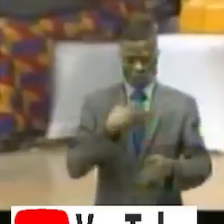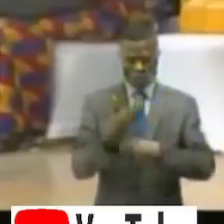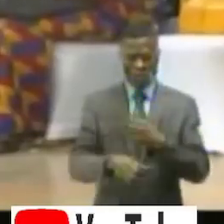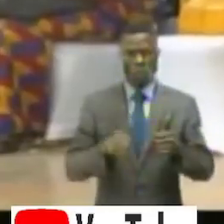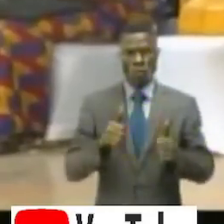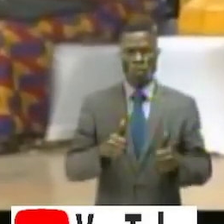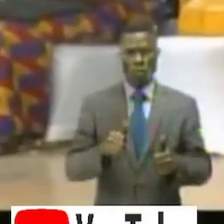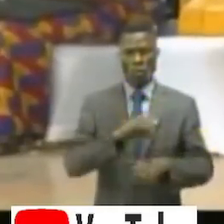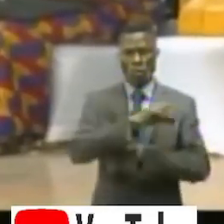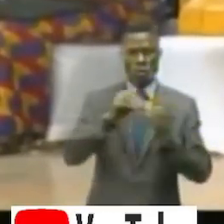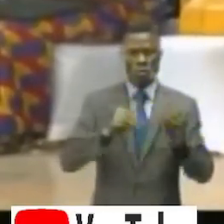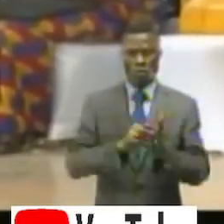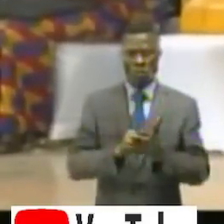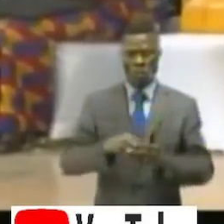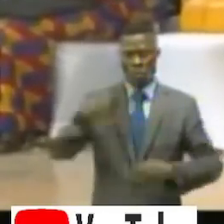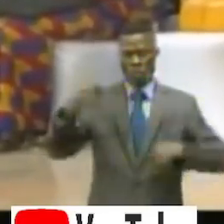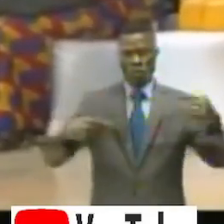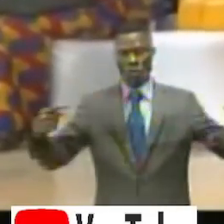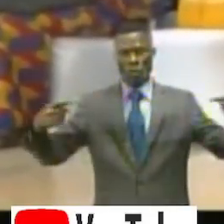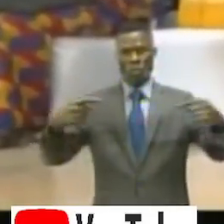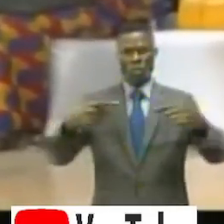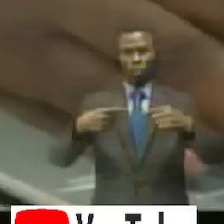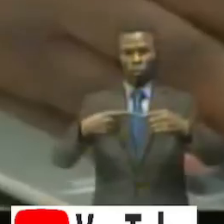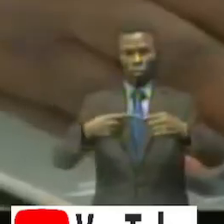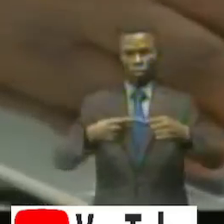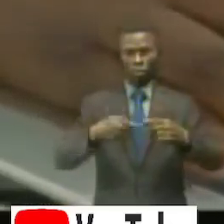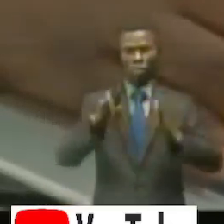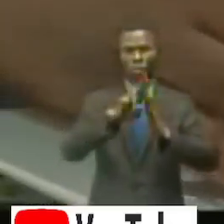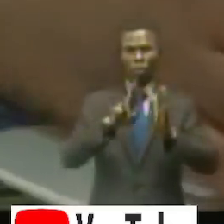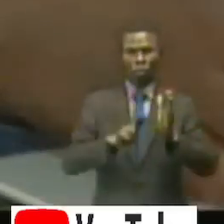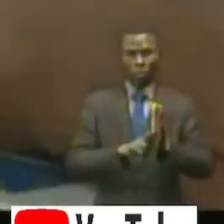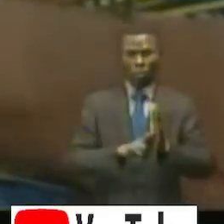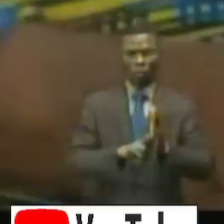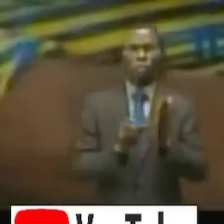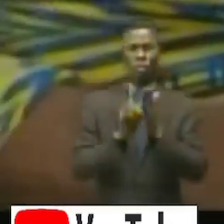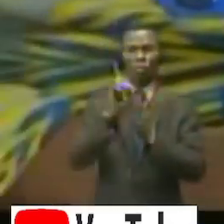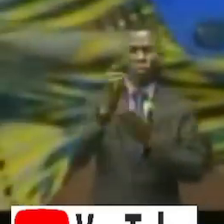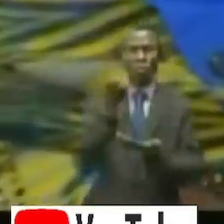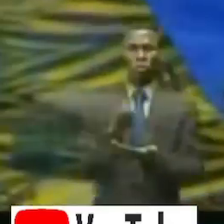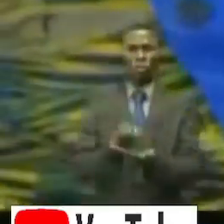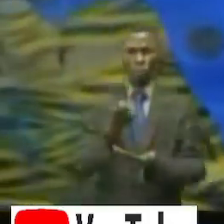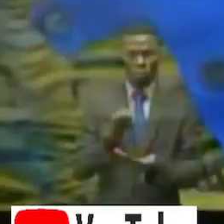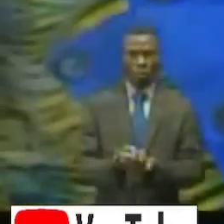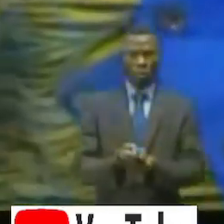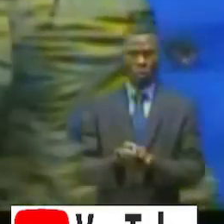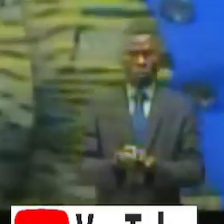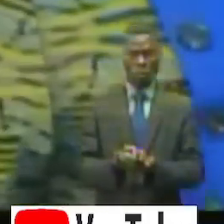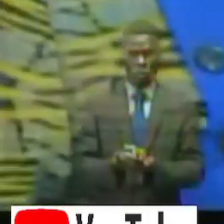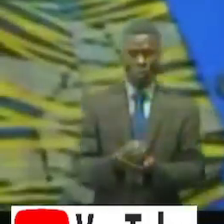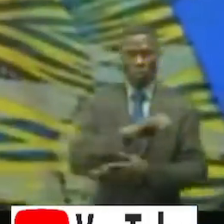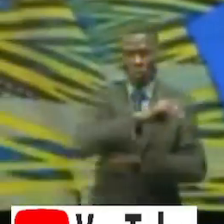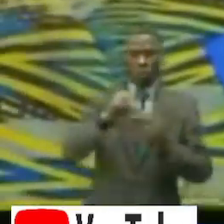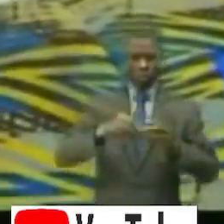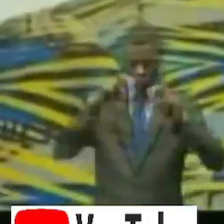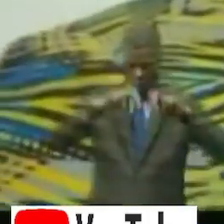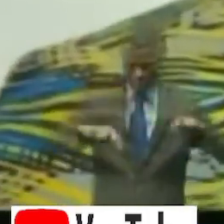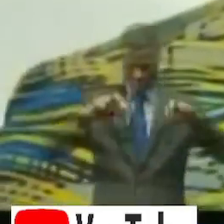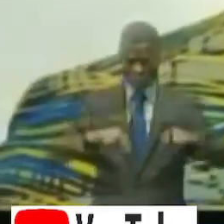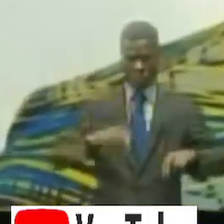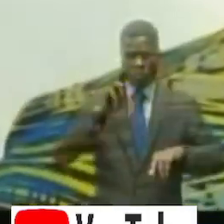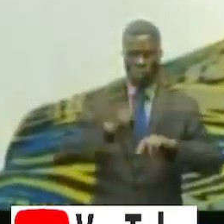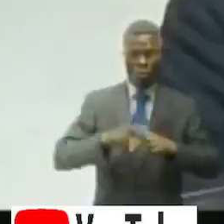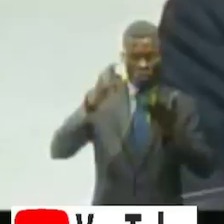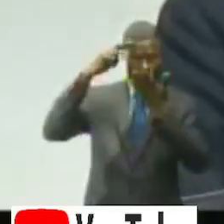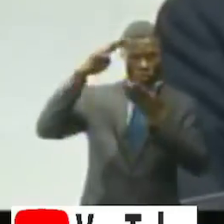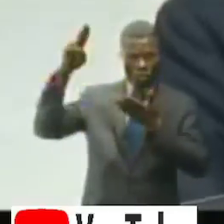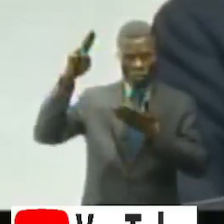Le Centre pour la concurrence, la réglementation et les développements économiques est un centre de recherche situé à